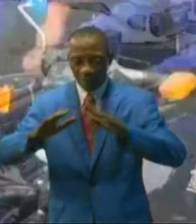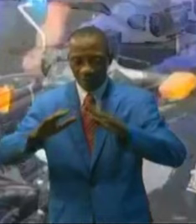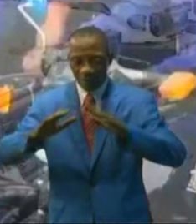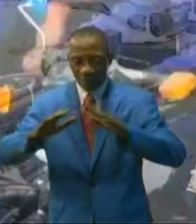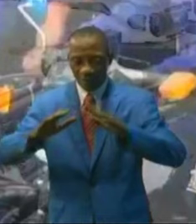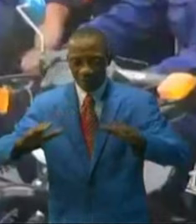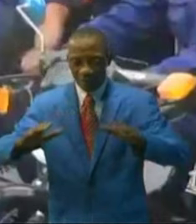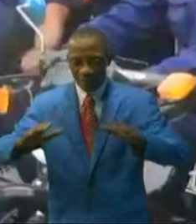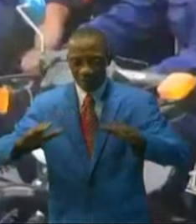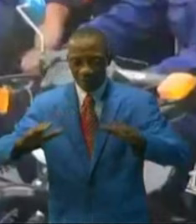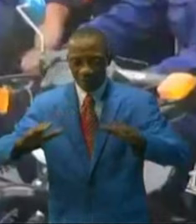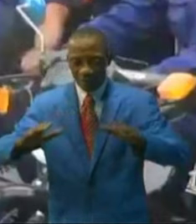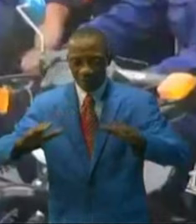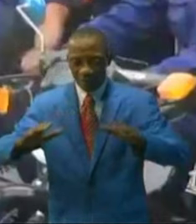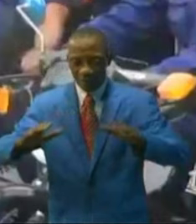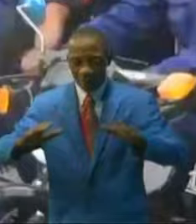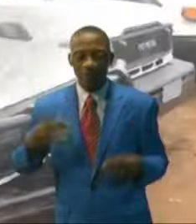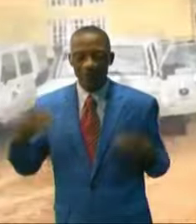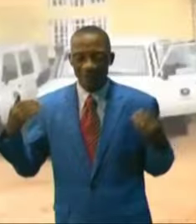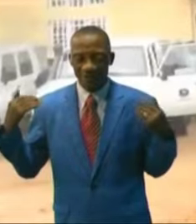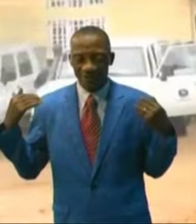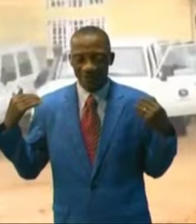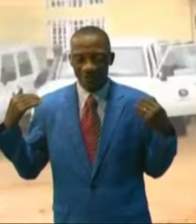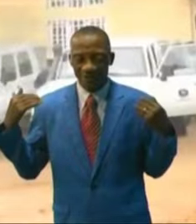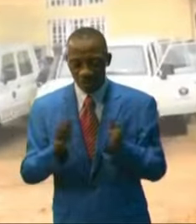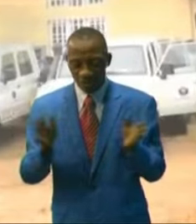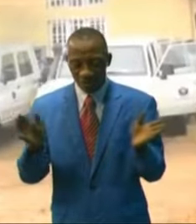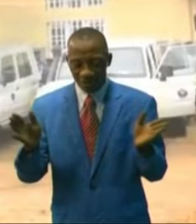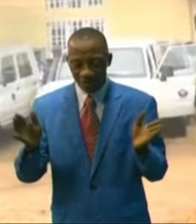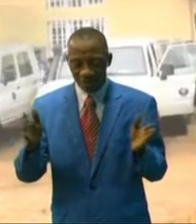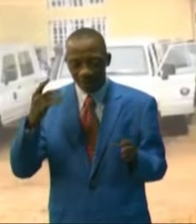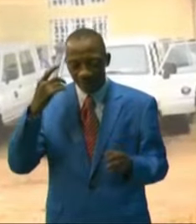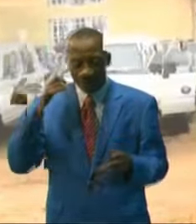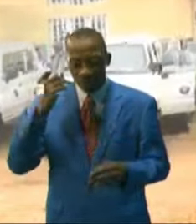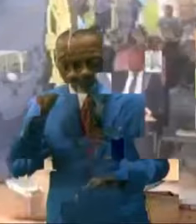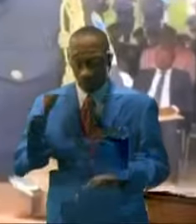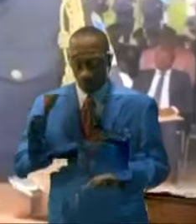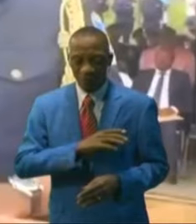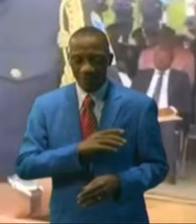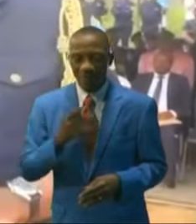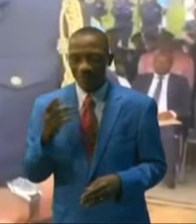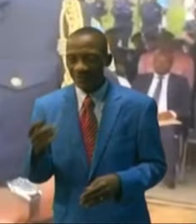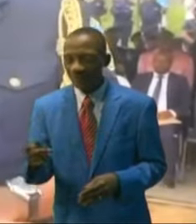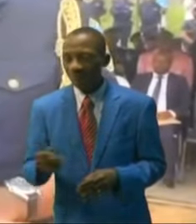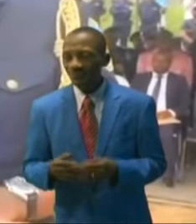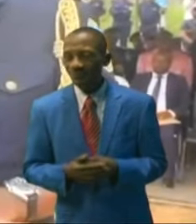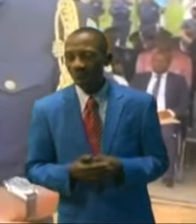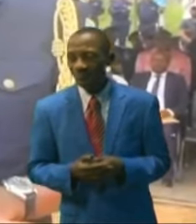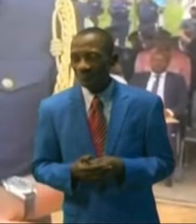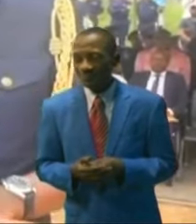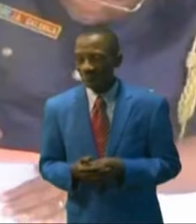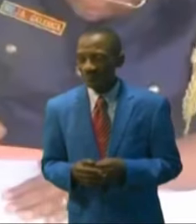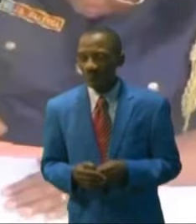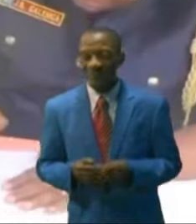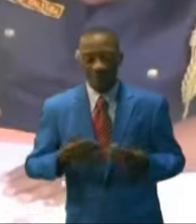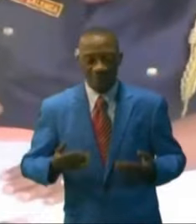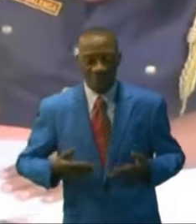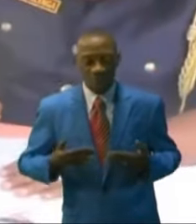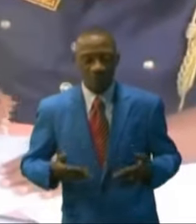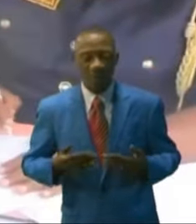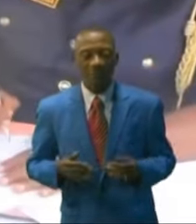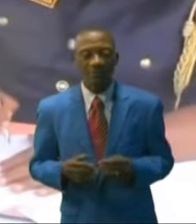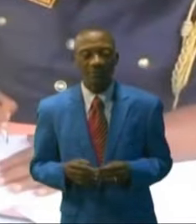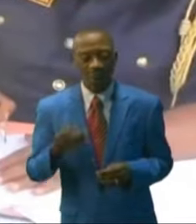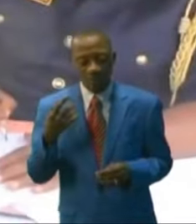du général de la PNC. Tout en connaissant la contribution du PARP 3 dans le développement de la